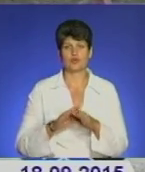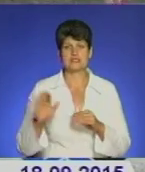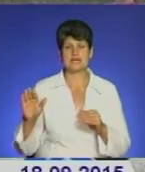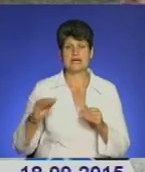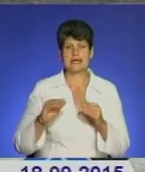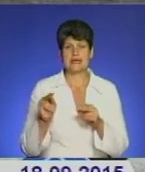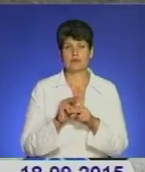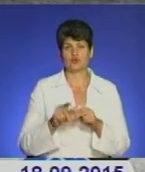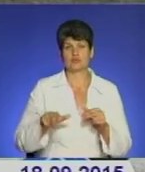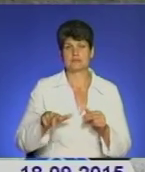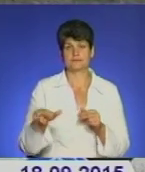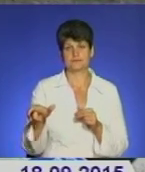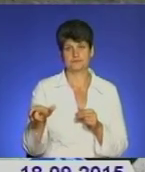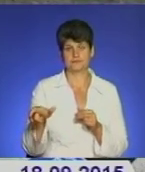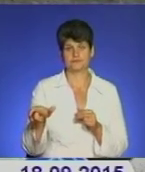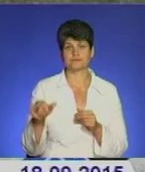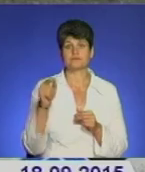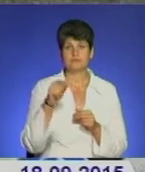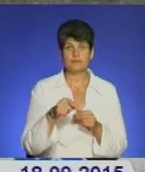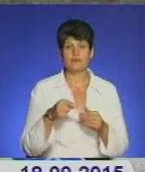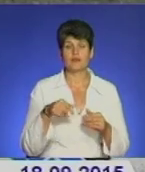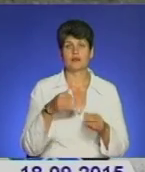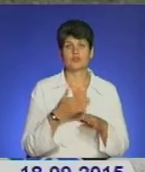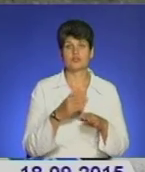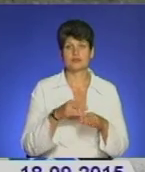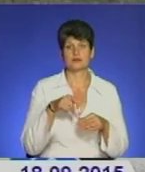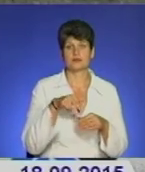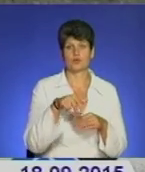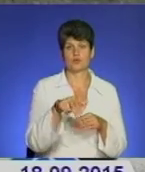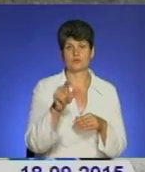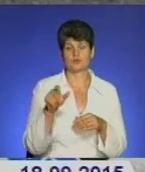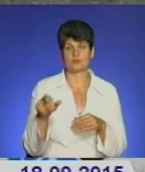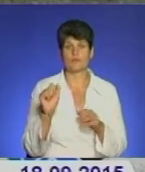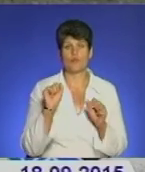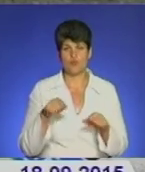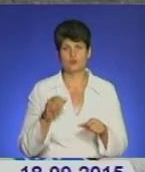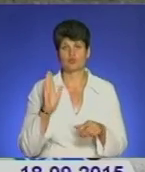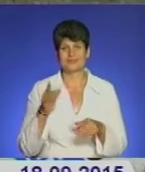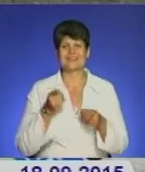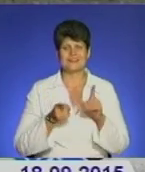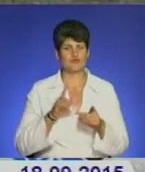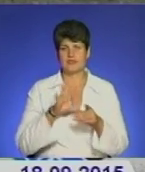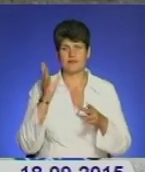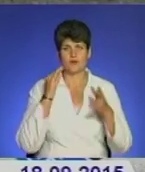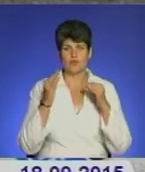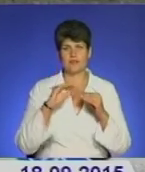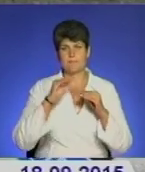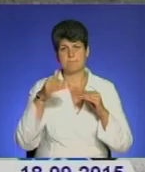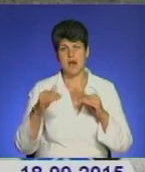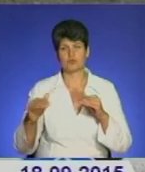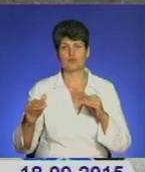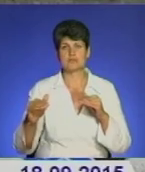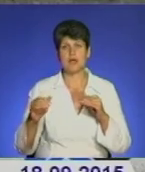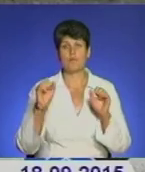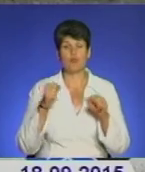ремонтується проїзна частина і та частина пішохідної ділянки, де ходять пішоходи. Тому там може бути дійсно не враховано не збудовані пандуси або